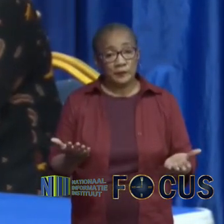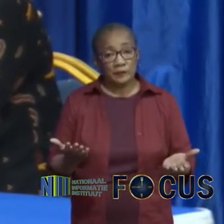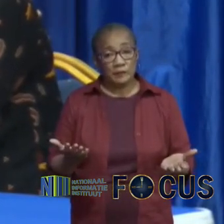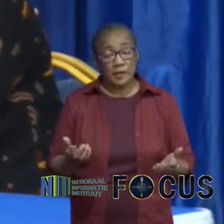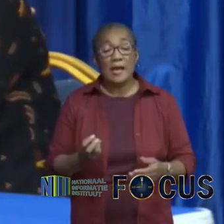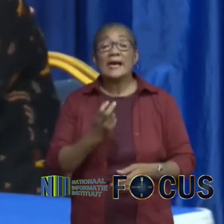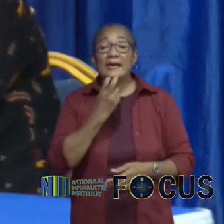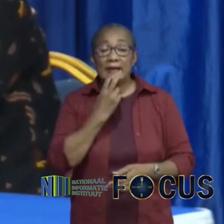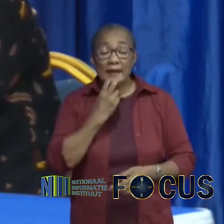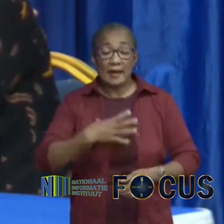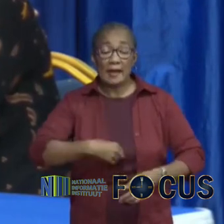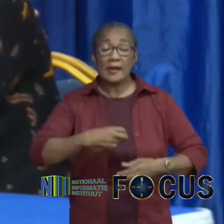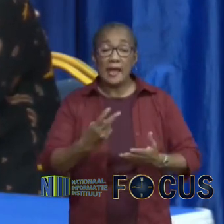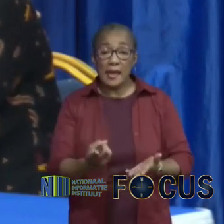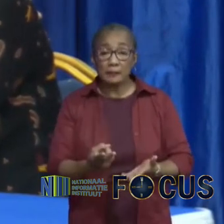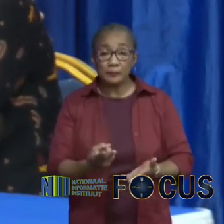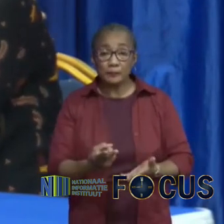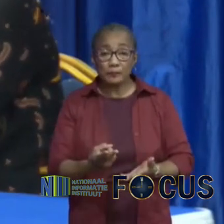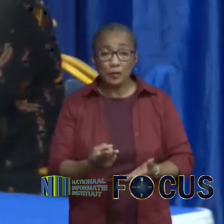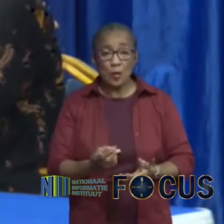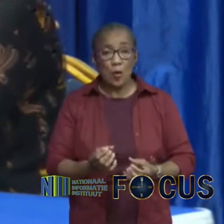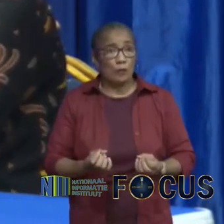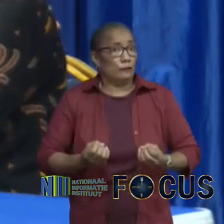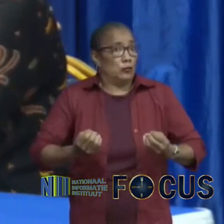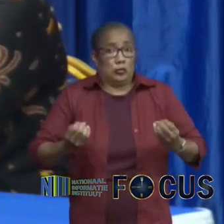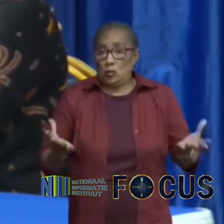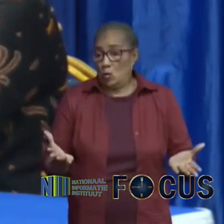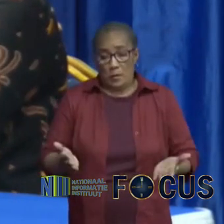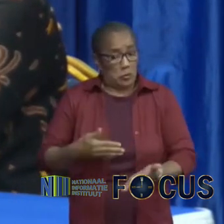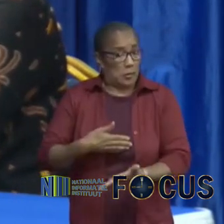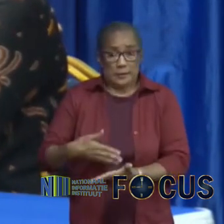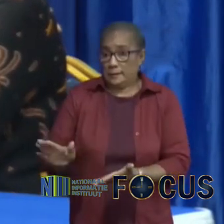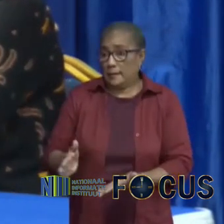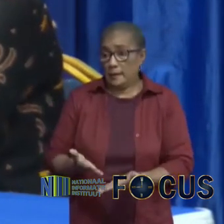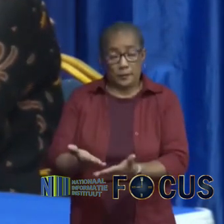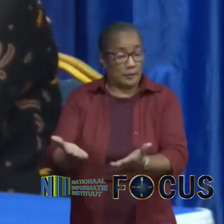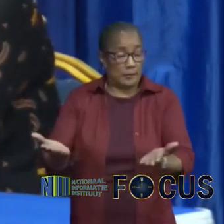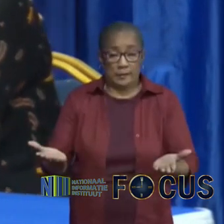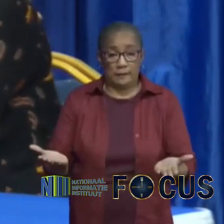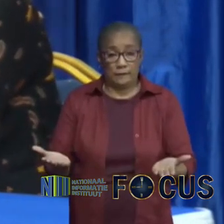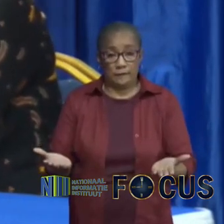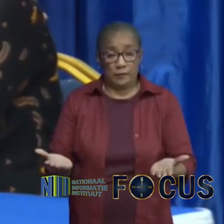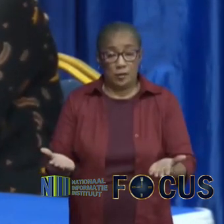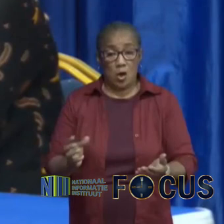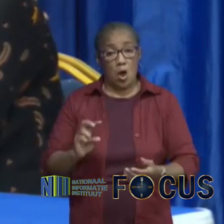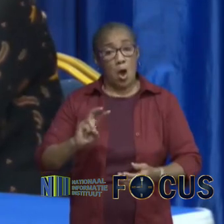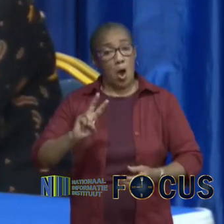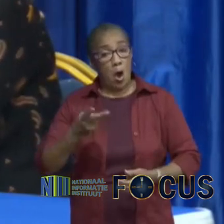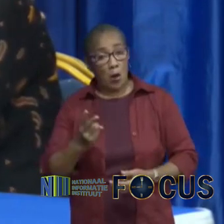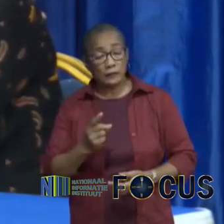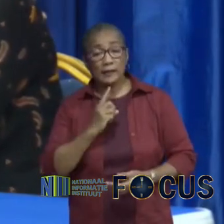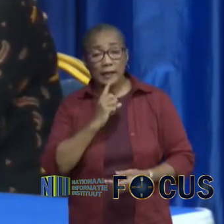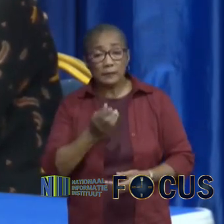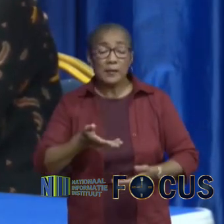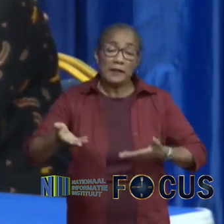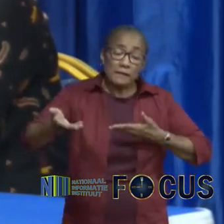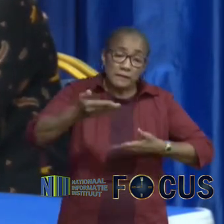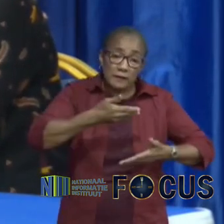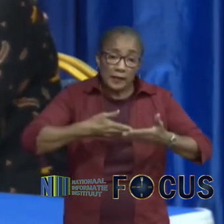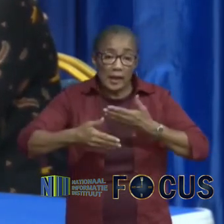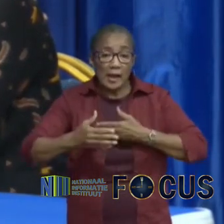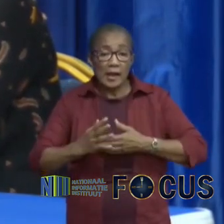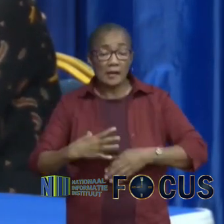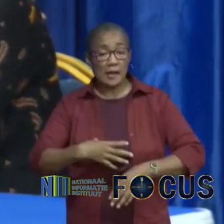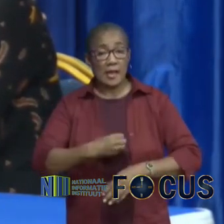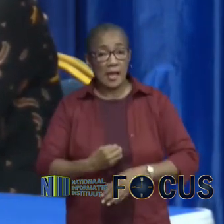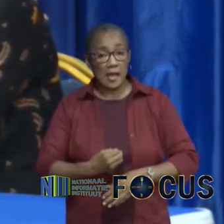een klacht heeft of onterecht ontslagen is geworden of dat men vragen heeft omtrent hun